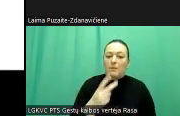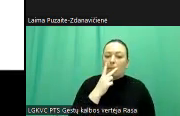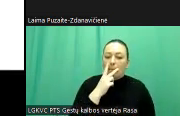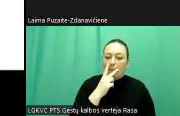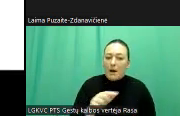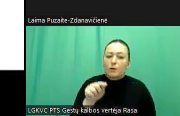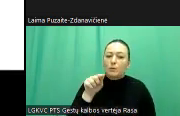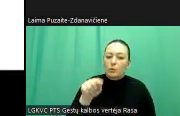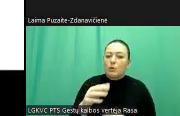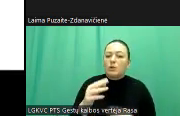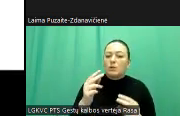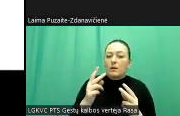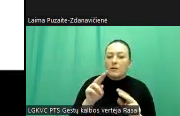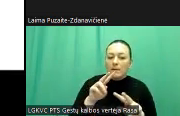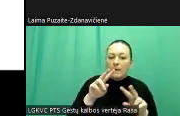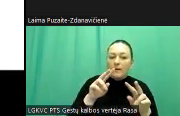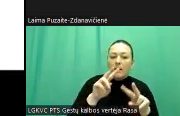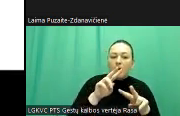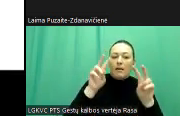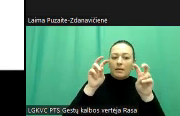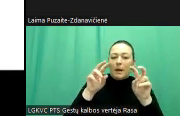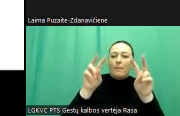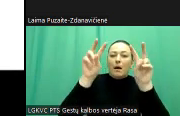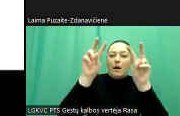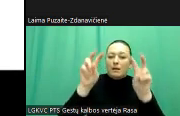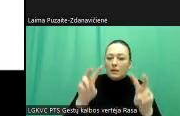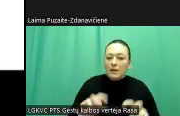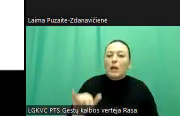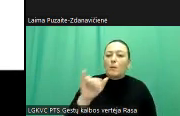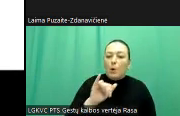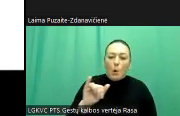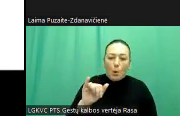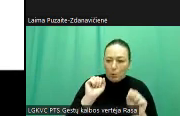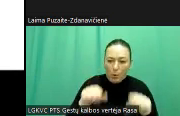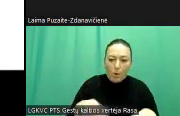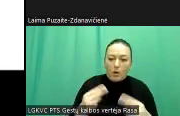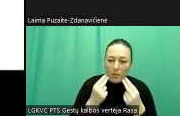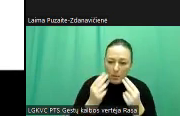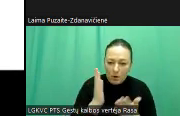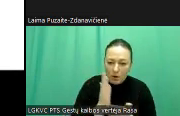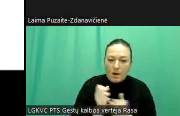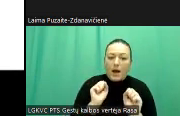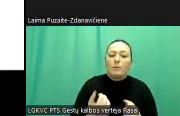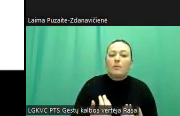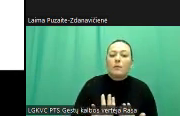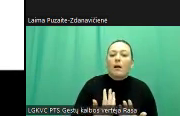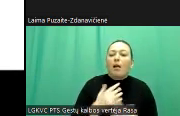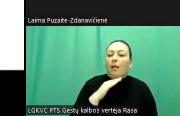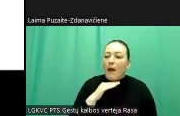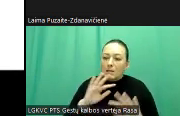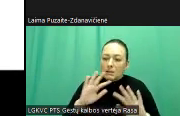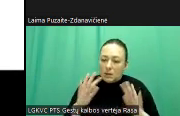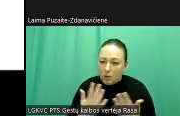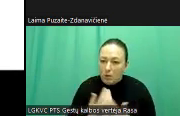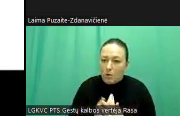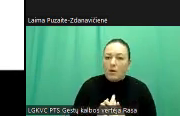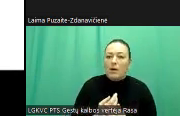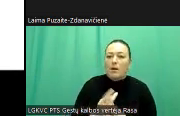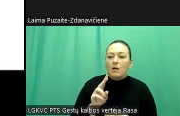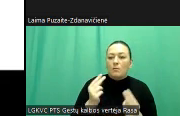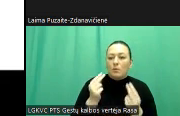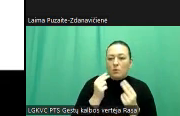kuriuose dalykuose ši tema nagrinėjama ir galim pasižiūrėti, kurioje klasėje, kokiais aspektais ir